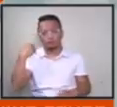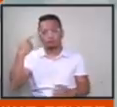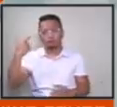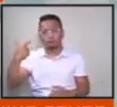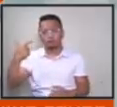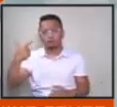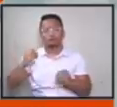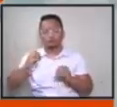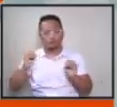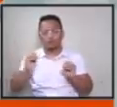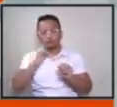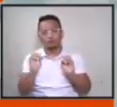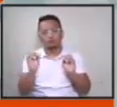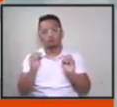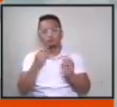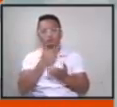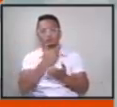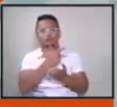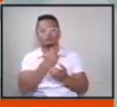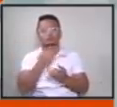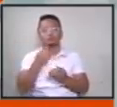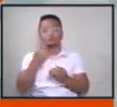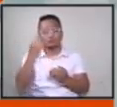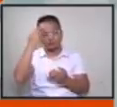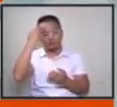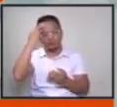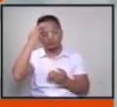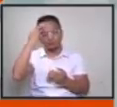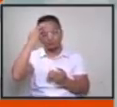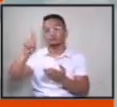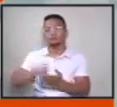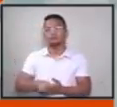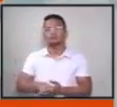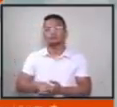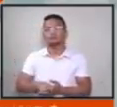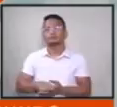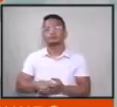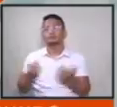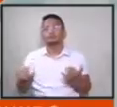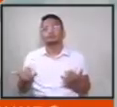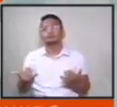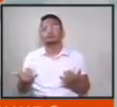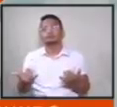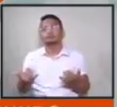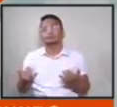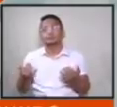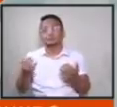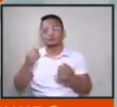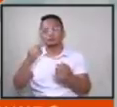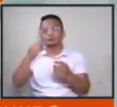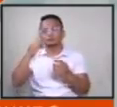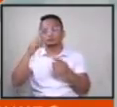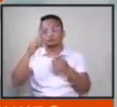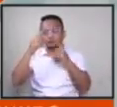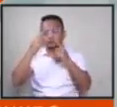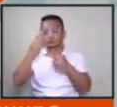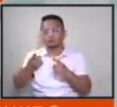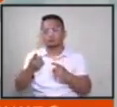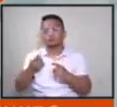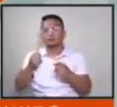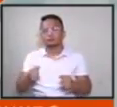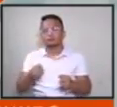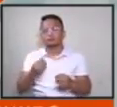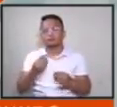baril, dinideny nyo na wala. Po, wala po, sir. Malalaman din naman yan, chairman, matche-check po namin. Ngayon pong araw na ito, kaya namin i-check yan. So ngayon pa lang, pwede ka naman umamin, pwede